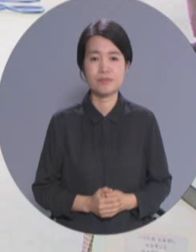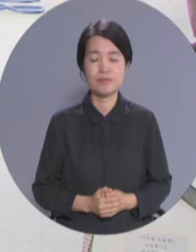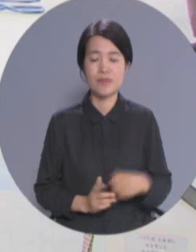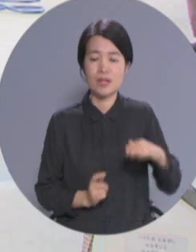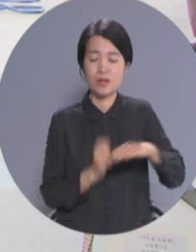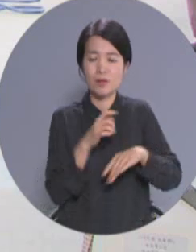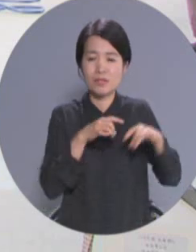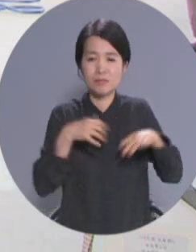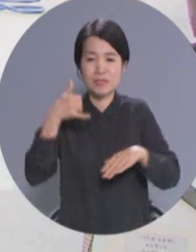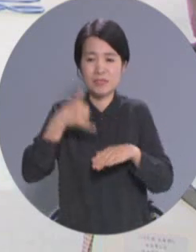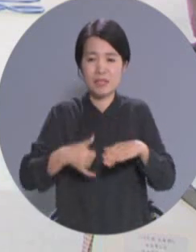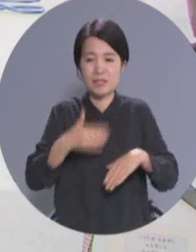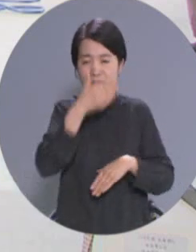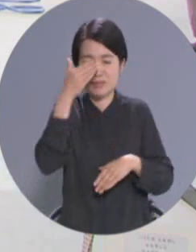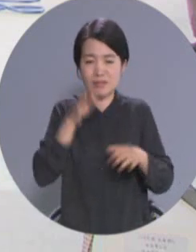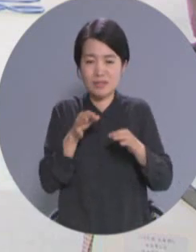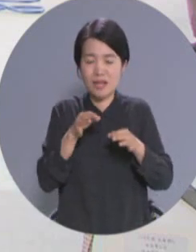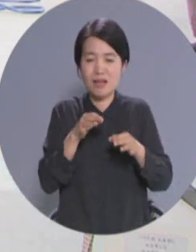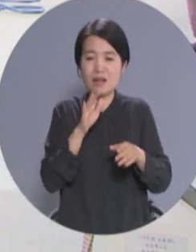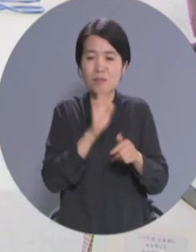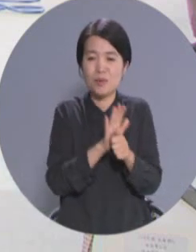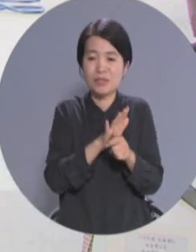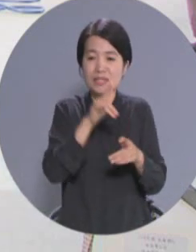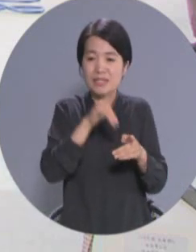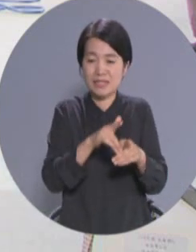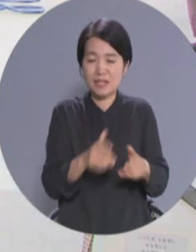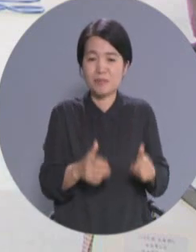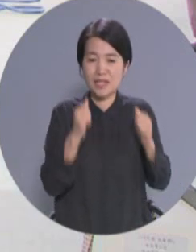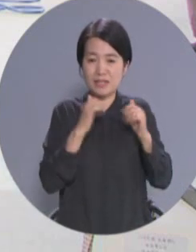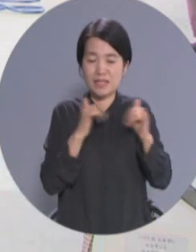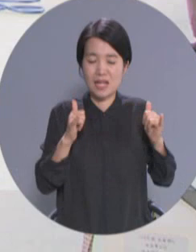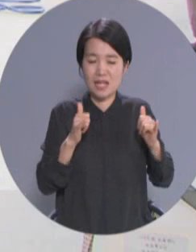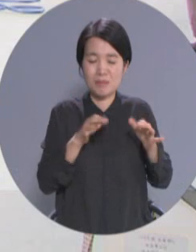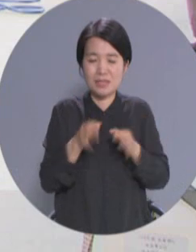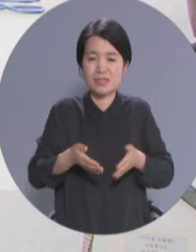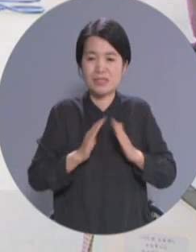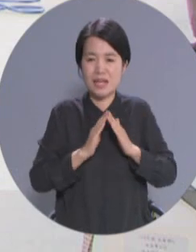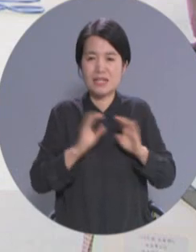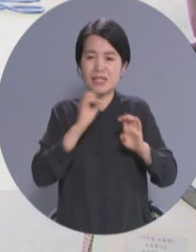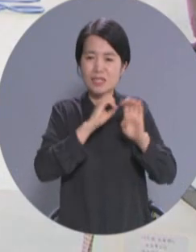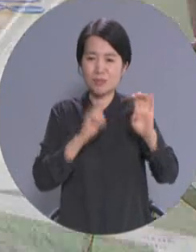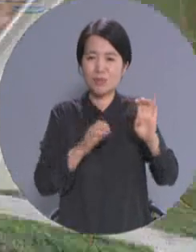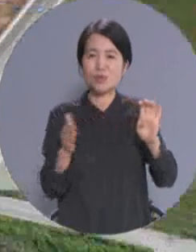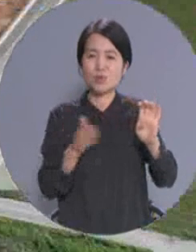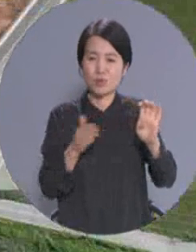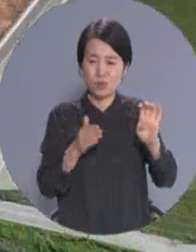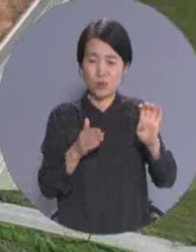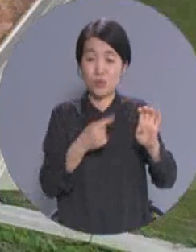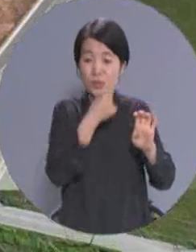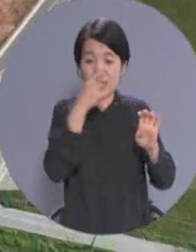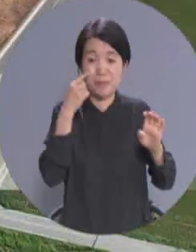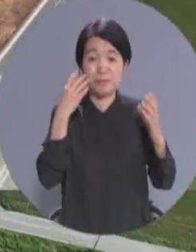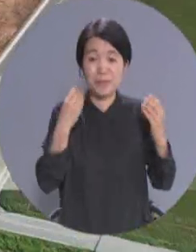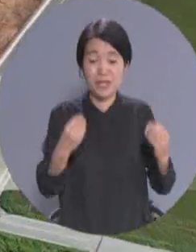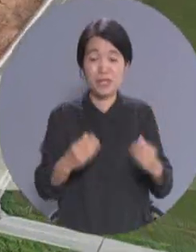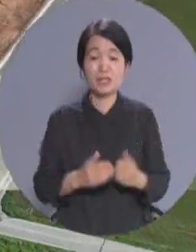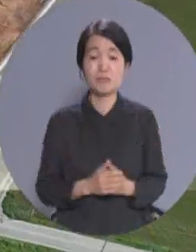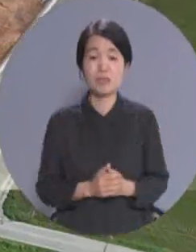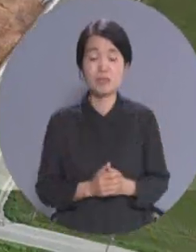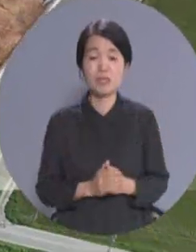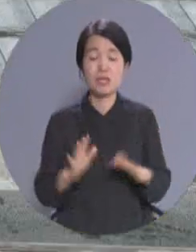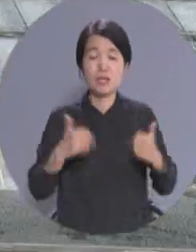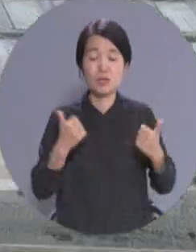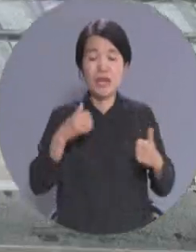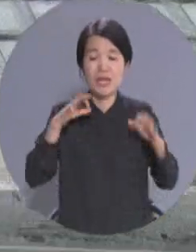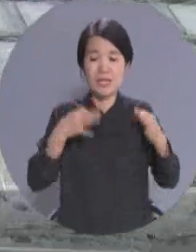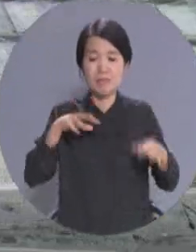고 스마트팜 청년 창업 보육센터 수료생들의 창업률이 40% 수준에 그치는 것으로 나타났습니다 국회